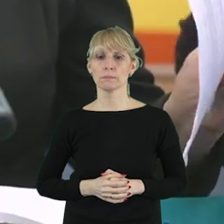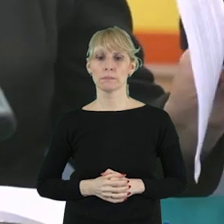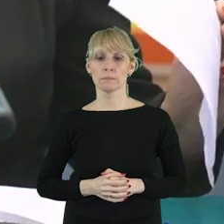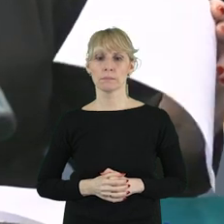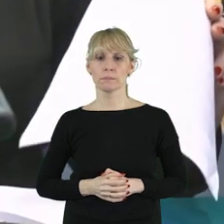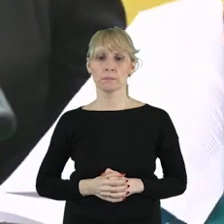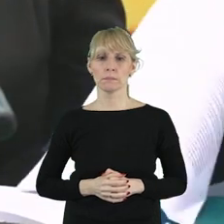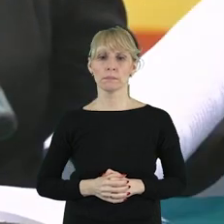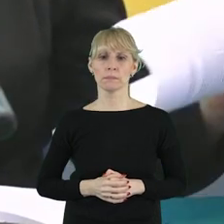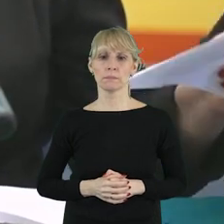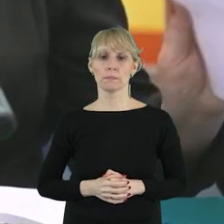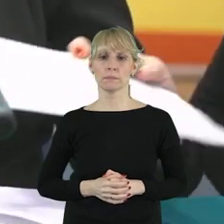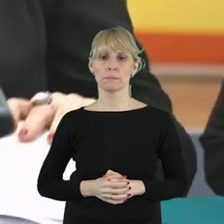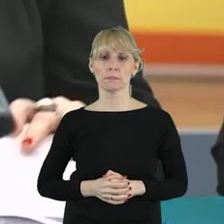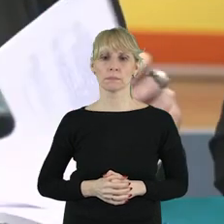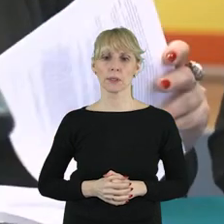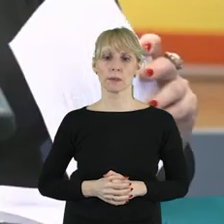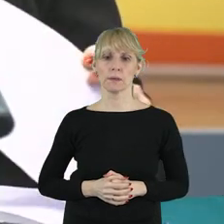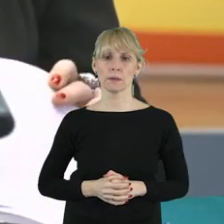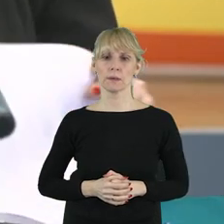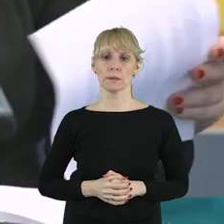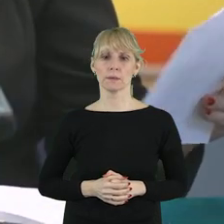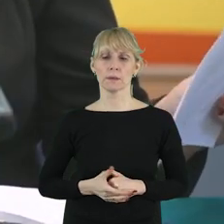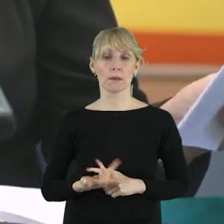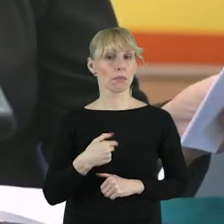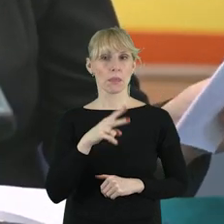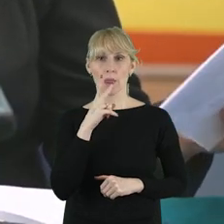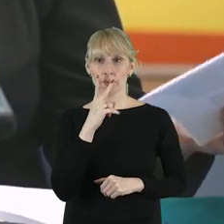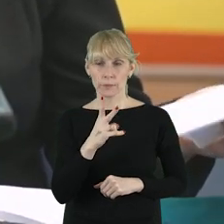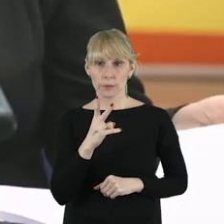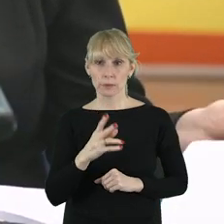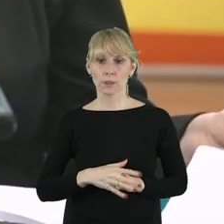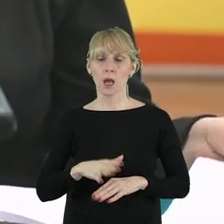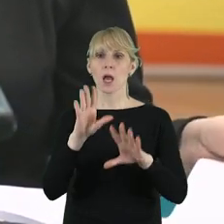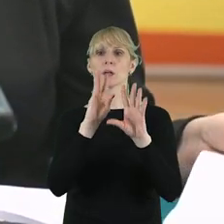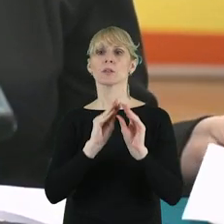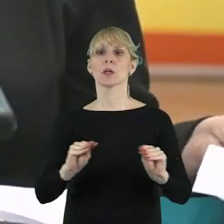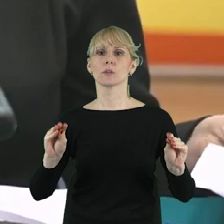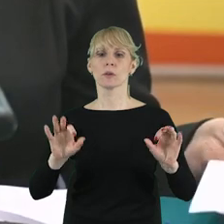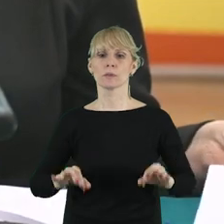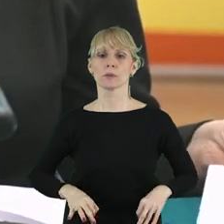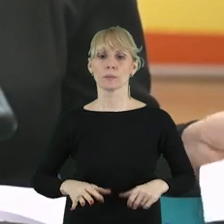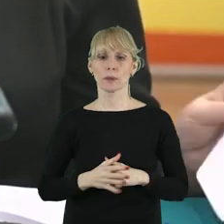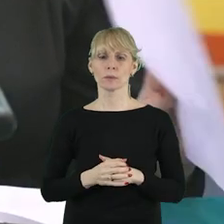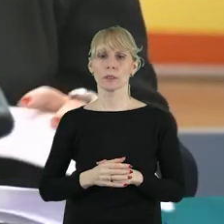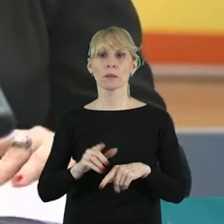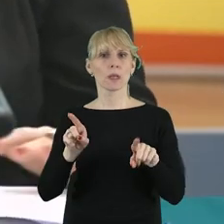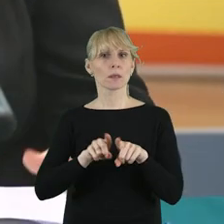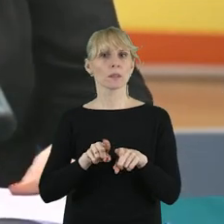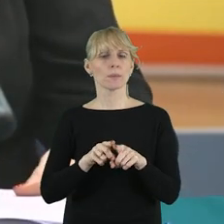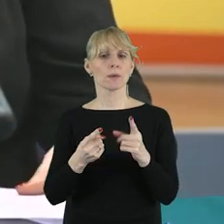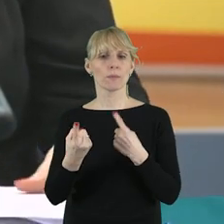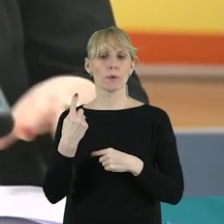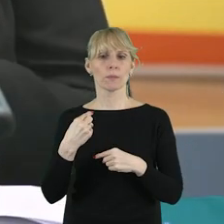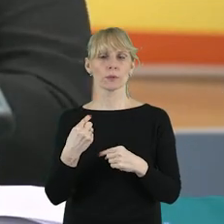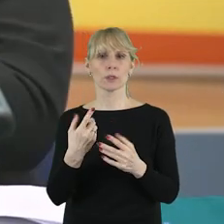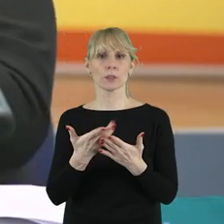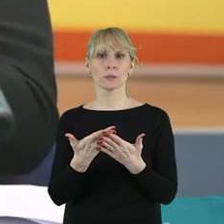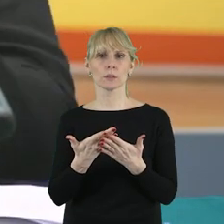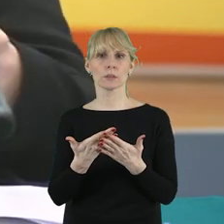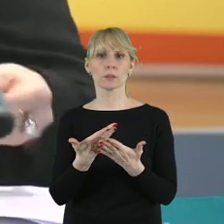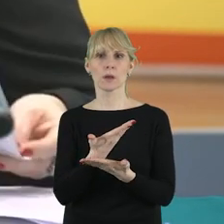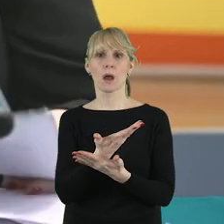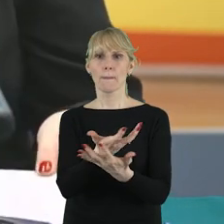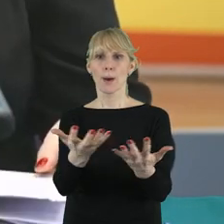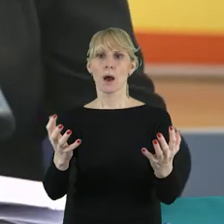Nie widzę, szanowni państwo. Tak jak przy poprzednim punkcie, nie mogę udzielić głosu parlamentarzystom, albowiem ich dzisiaj nie